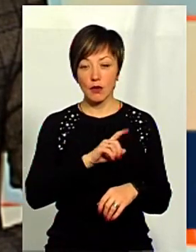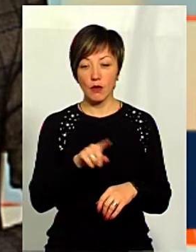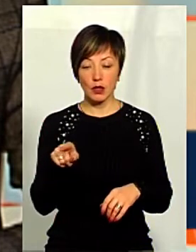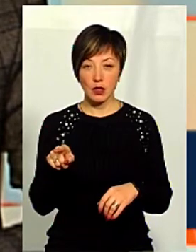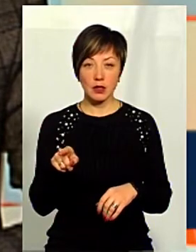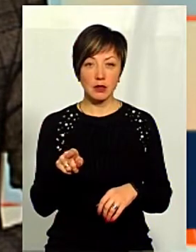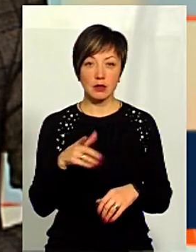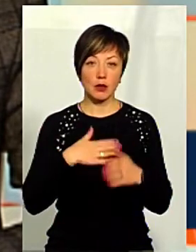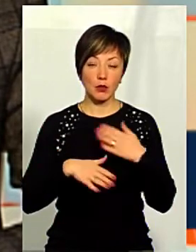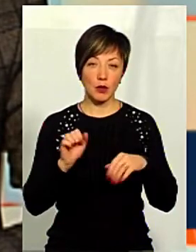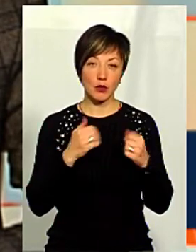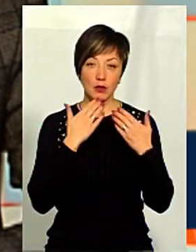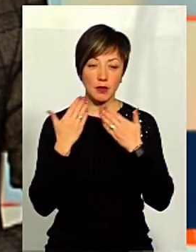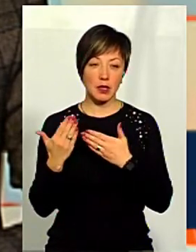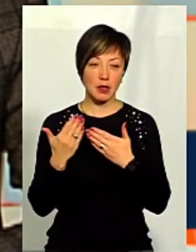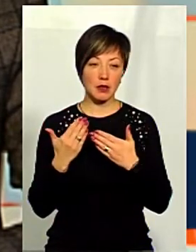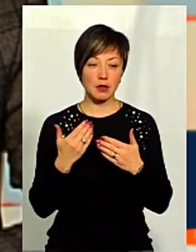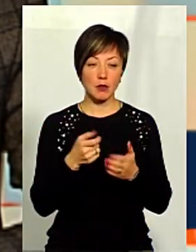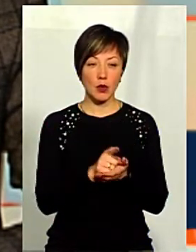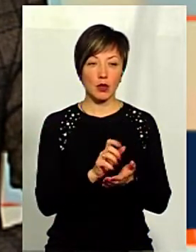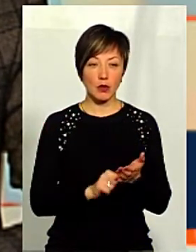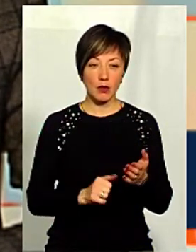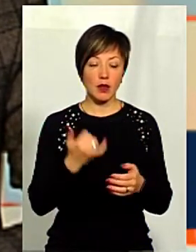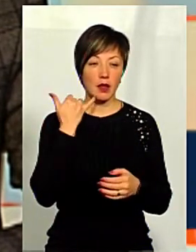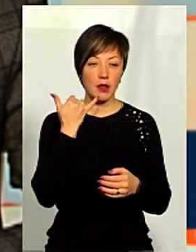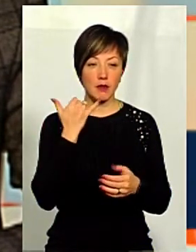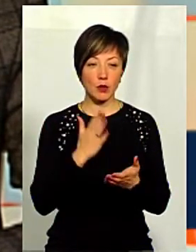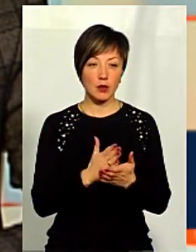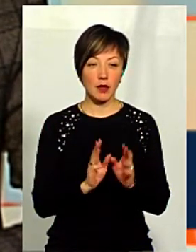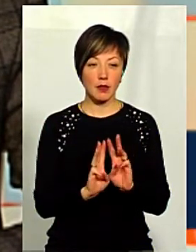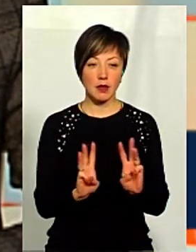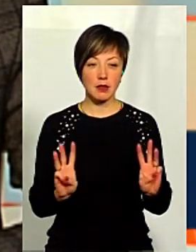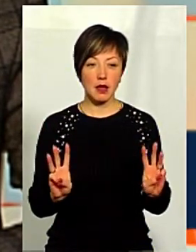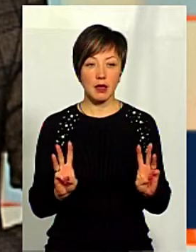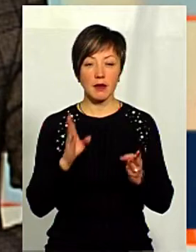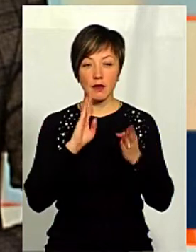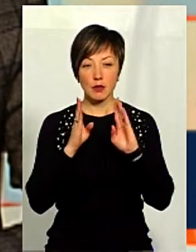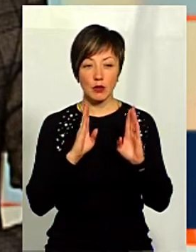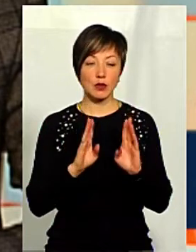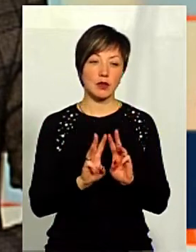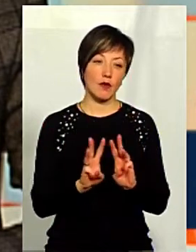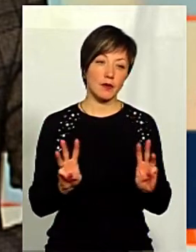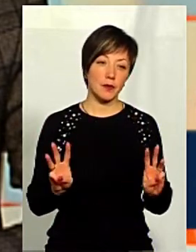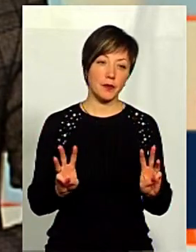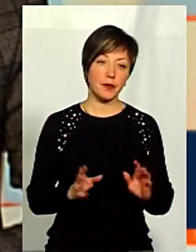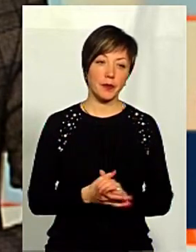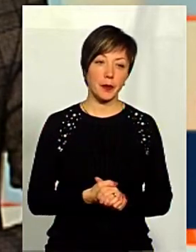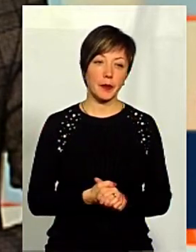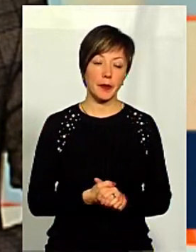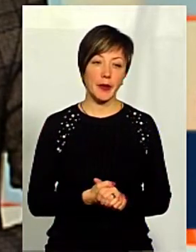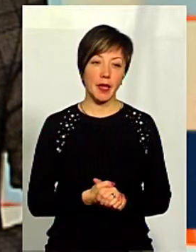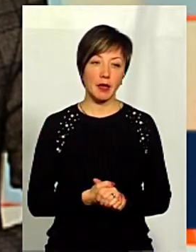вони залюбки можуть звертатися до нас. У нас є контактні телефони на сайтах, як у Фейсбуці, так і на офіційному сайті.